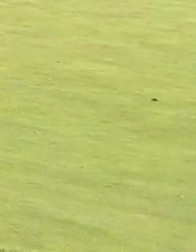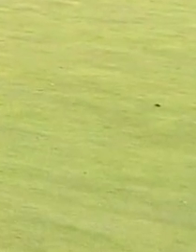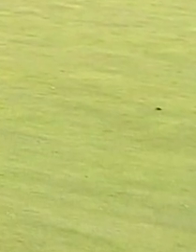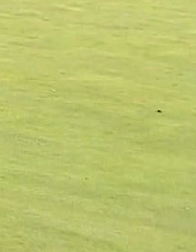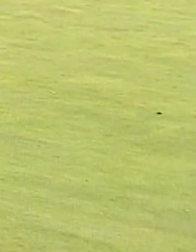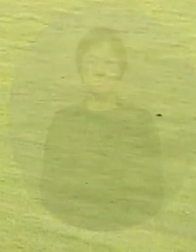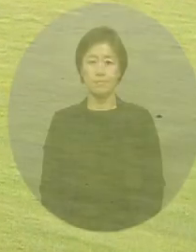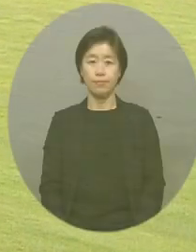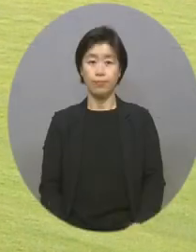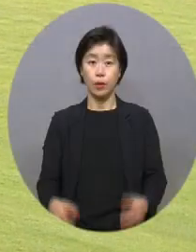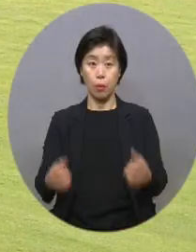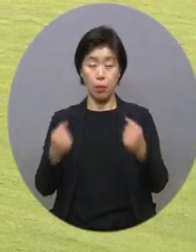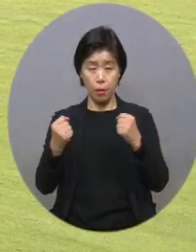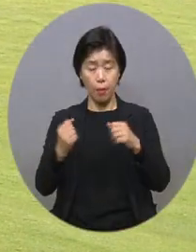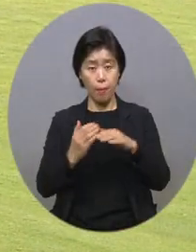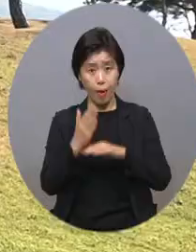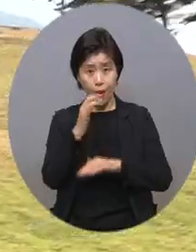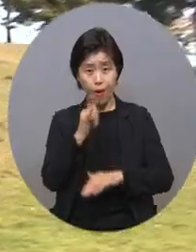힘이 넘치네.